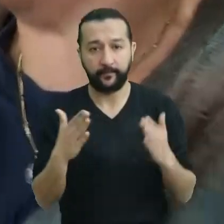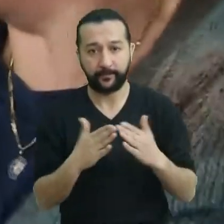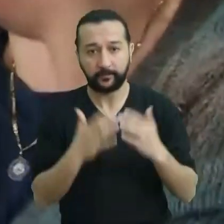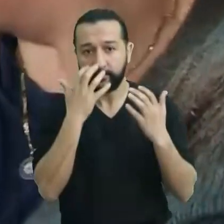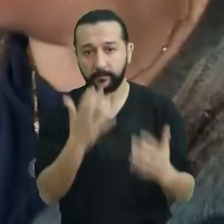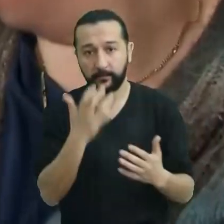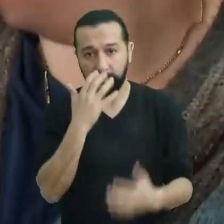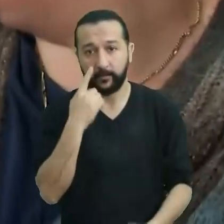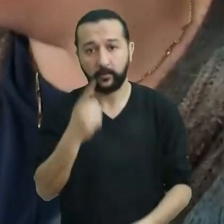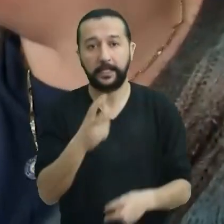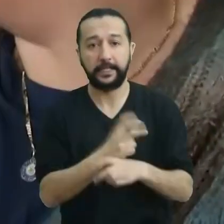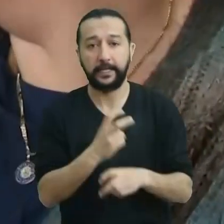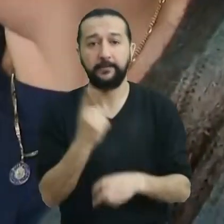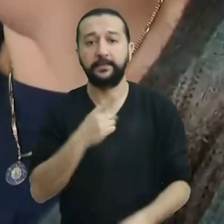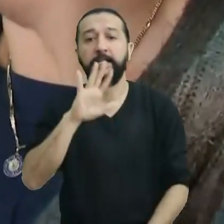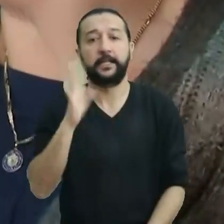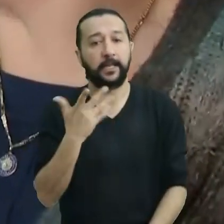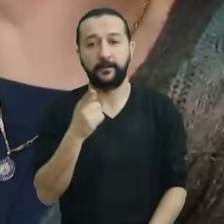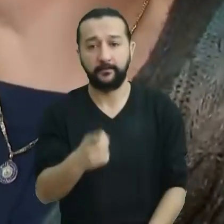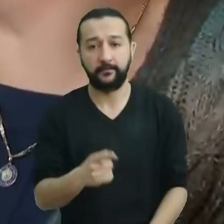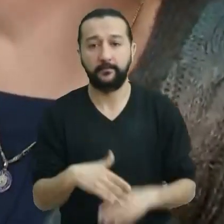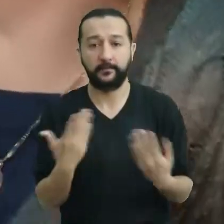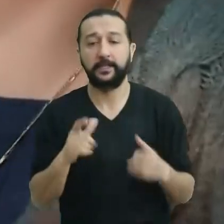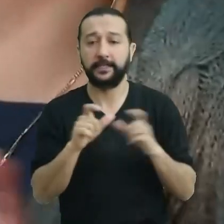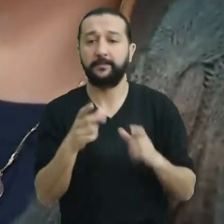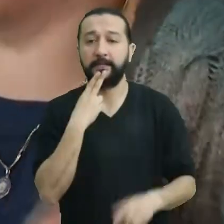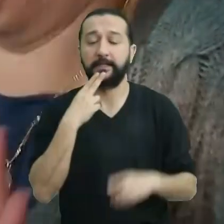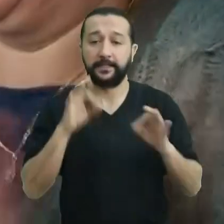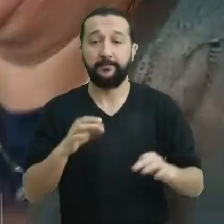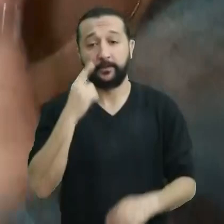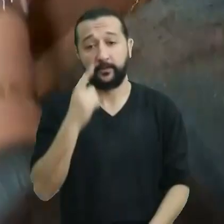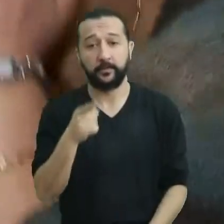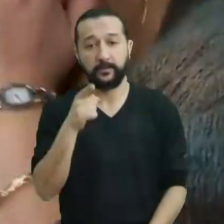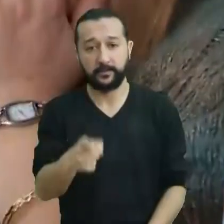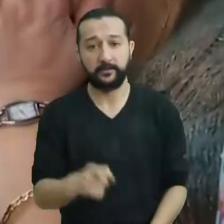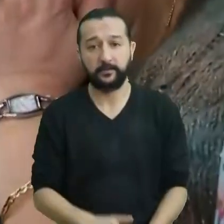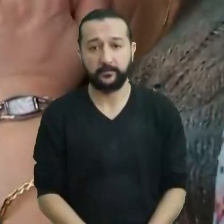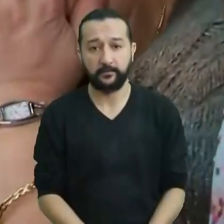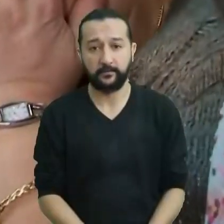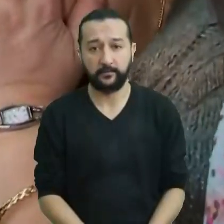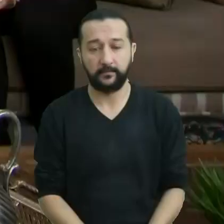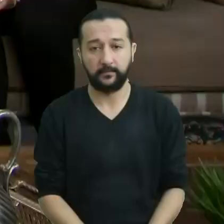Evde beslediklerine göre tehlikeli bir şey değil ki. Sebil Hanım şimdi göreceksiniz siz.